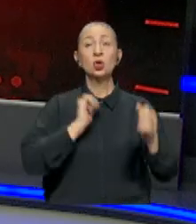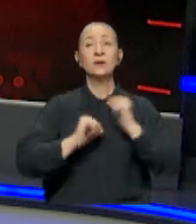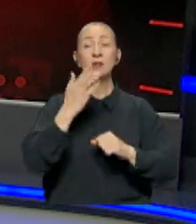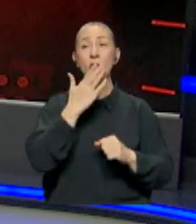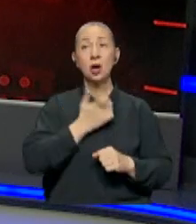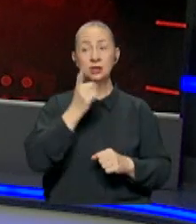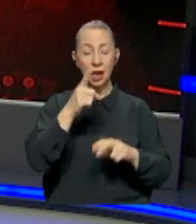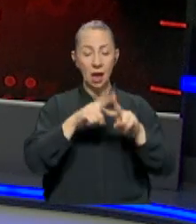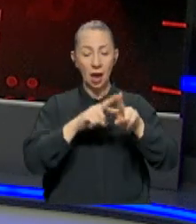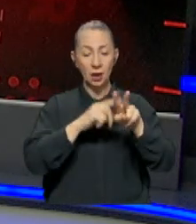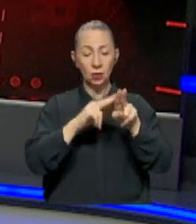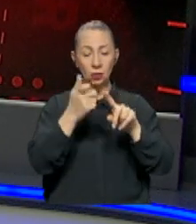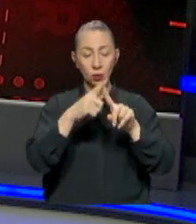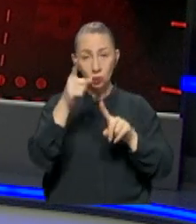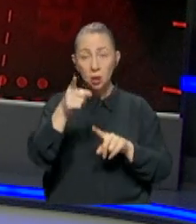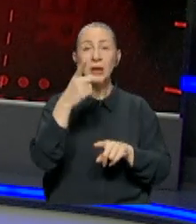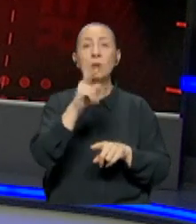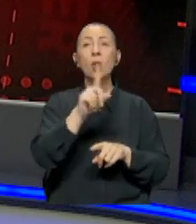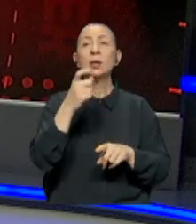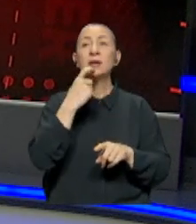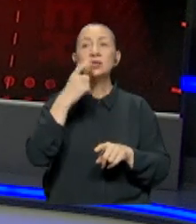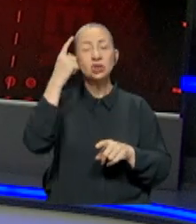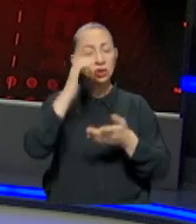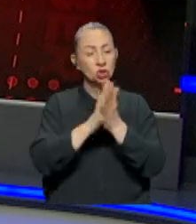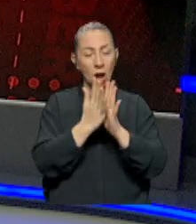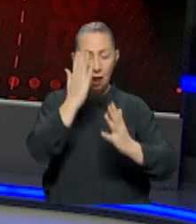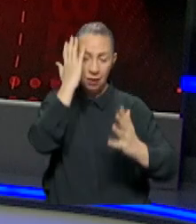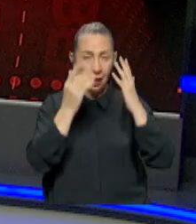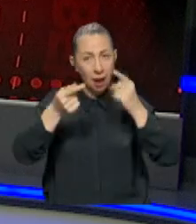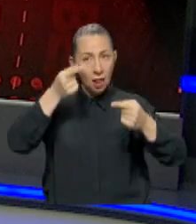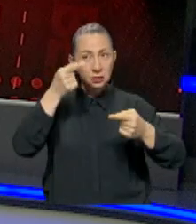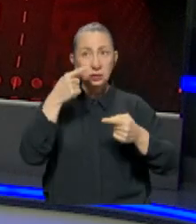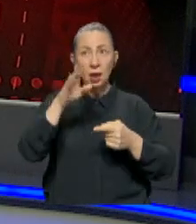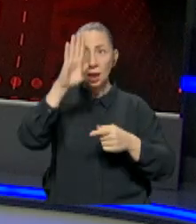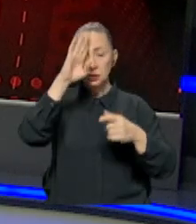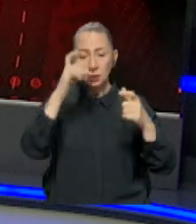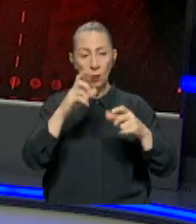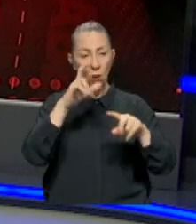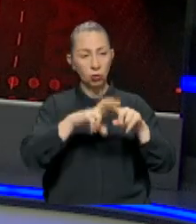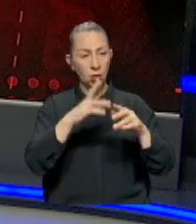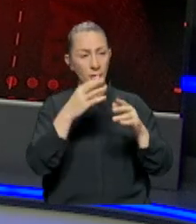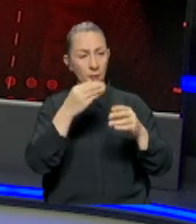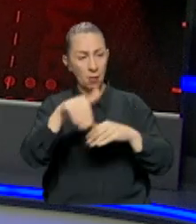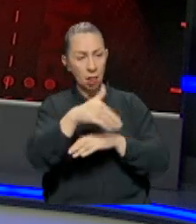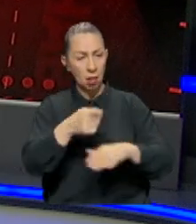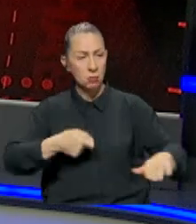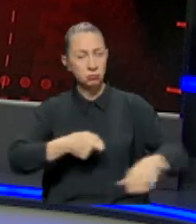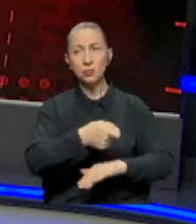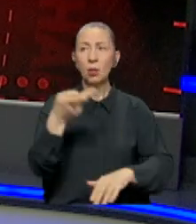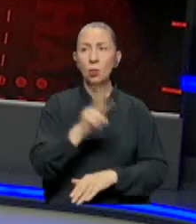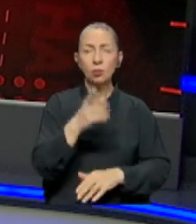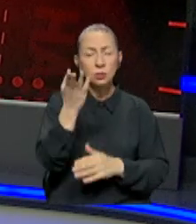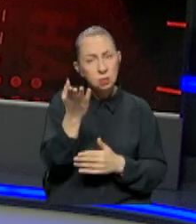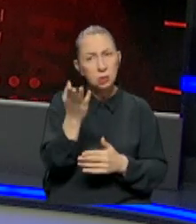Üniversite öğrencisi Aykut Alıcı 2010 yılında saçları jöleli, gözü lensli diye İstanbul'da oturduğu mahallede bıçaklanarak